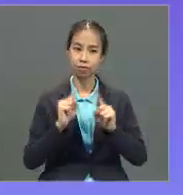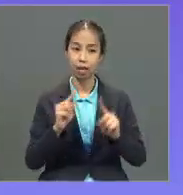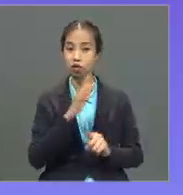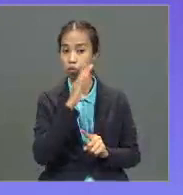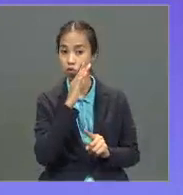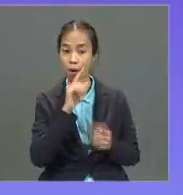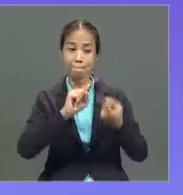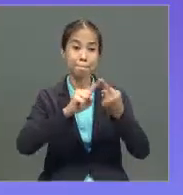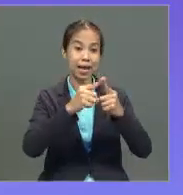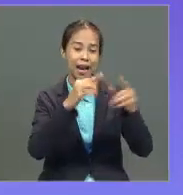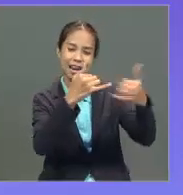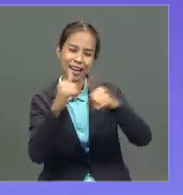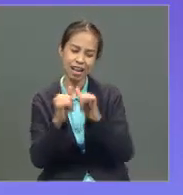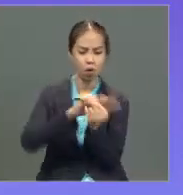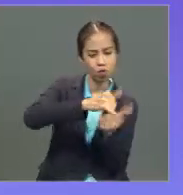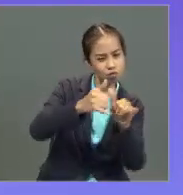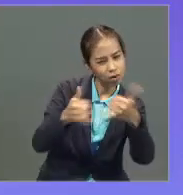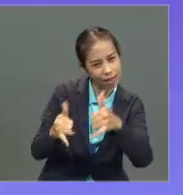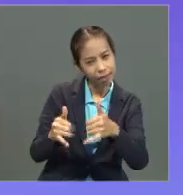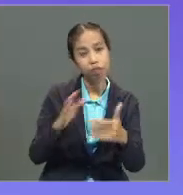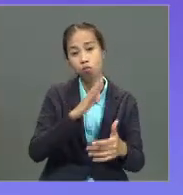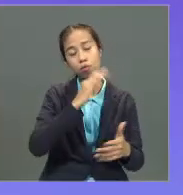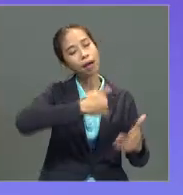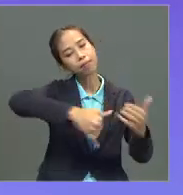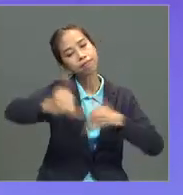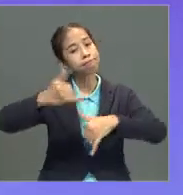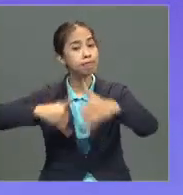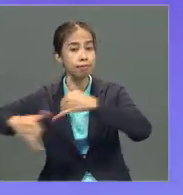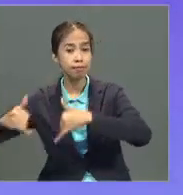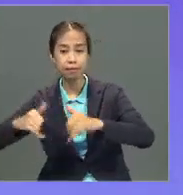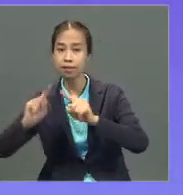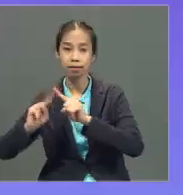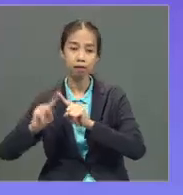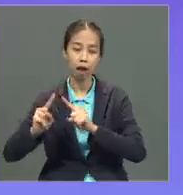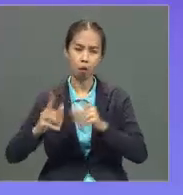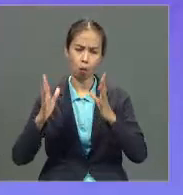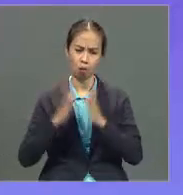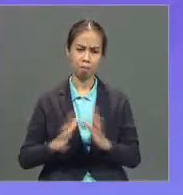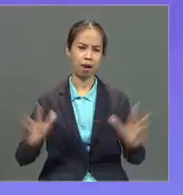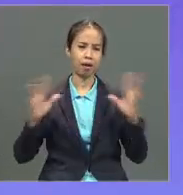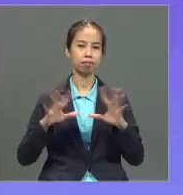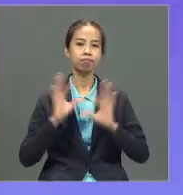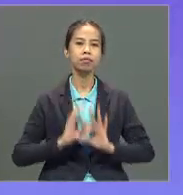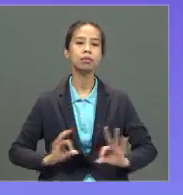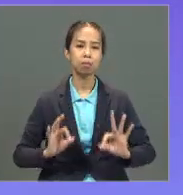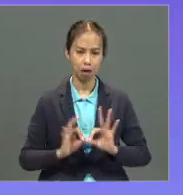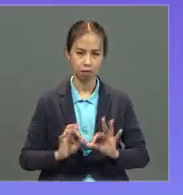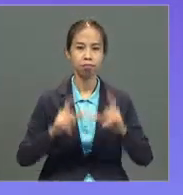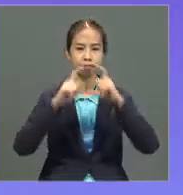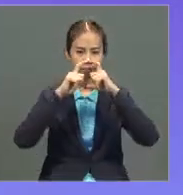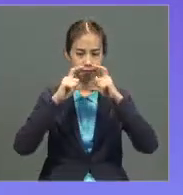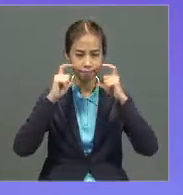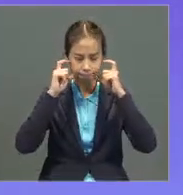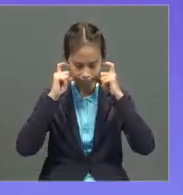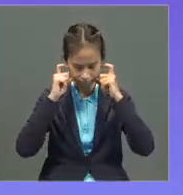าเล่นกับเพื่อนเวลาใกล้ชิดเวลาอยู่ในที่สาธารณะหรือว่าอยู่ในจุดที่อยู่กับเพื่อนเยอะๆเนี่ยนะฮะก็ยังคงจำเป็นที่ต้องสวมใส่